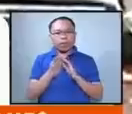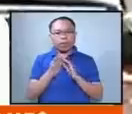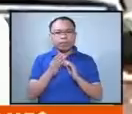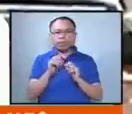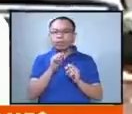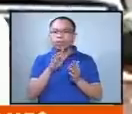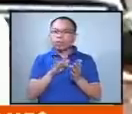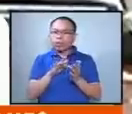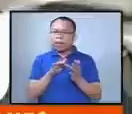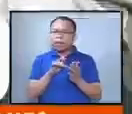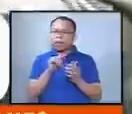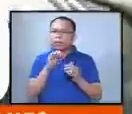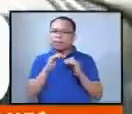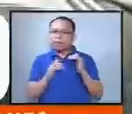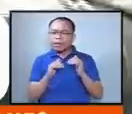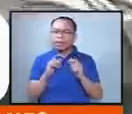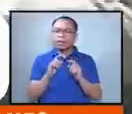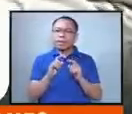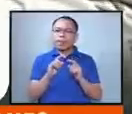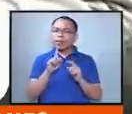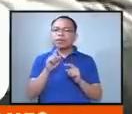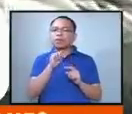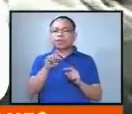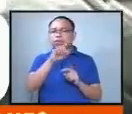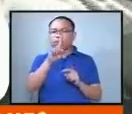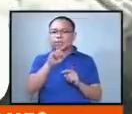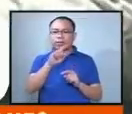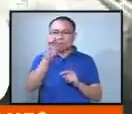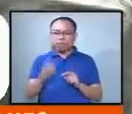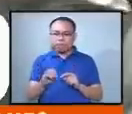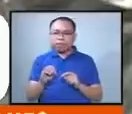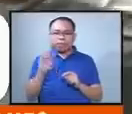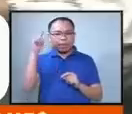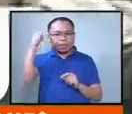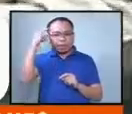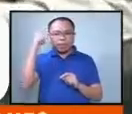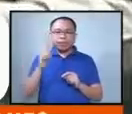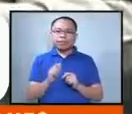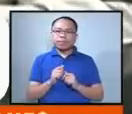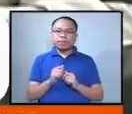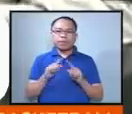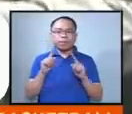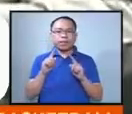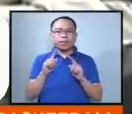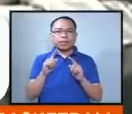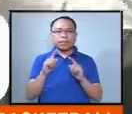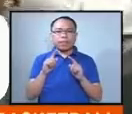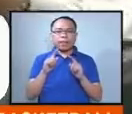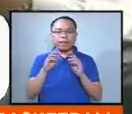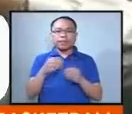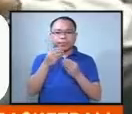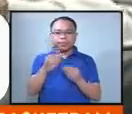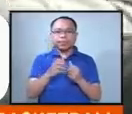to the government? Ano yung process? Hindi naman ito 100% na gobyerno. Meron din hong contribution yung mga